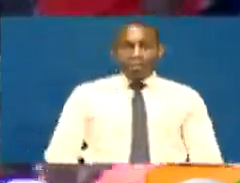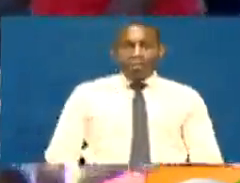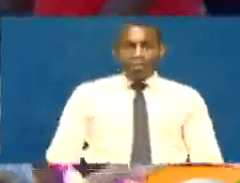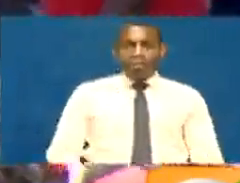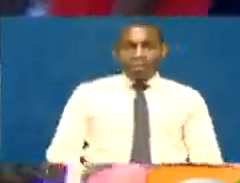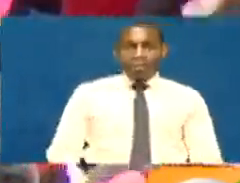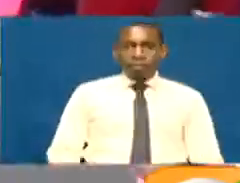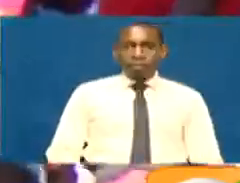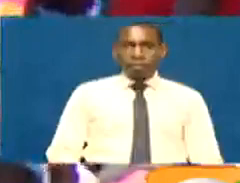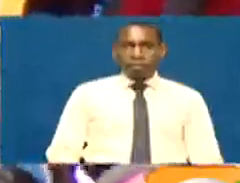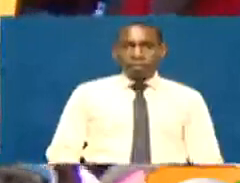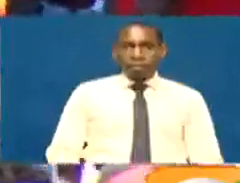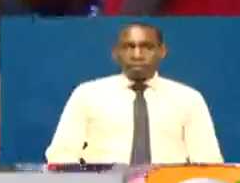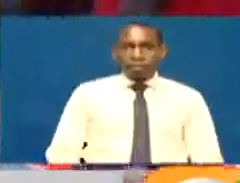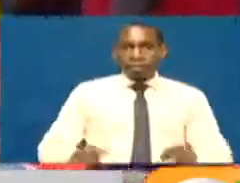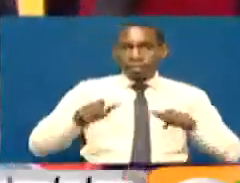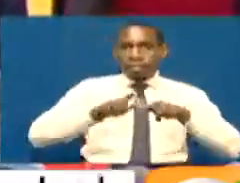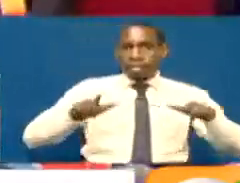la NMDKMC